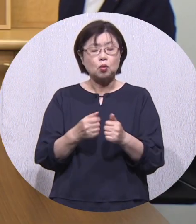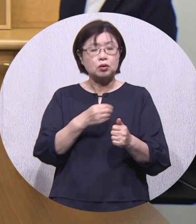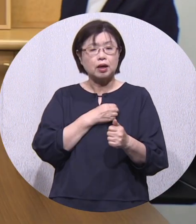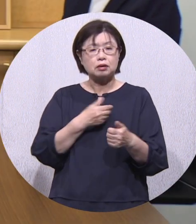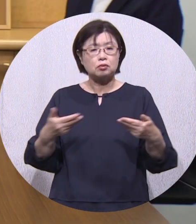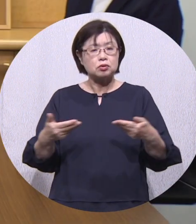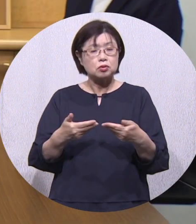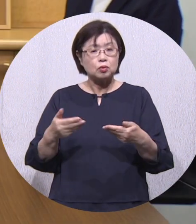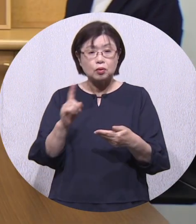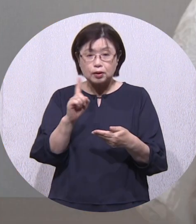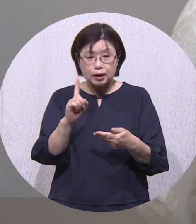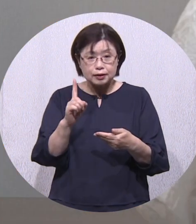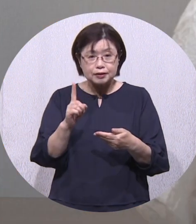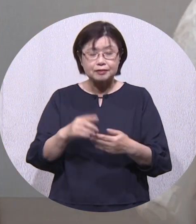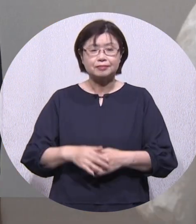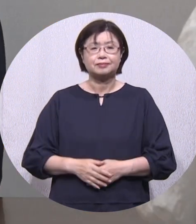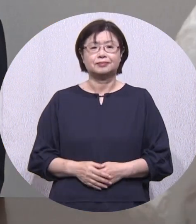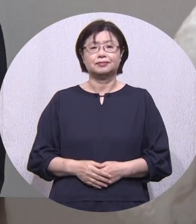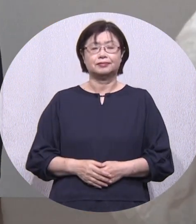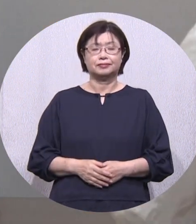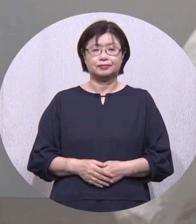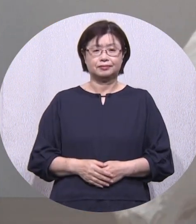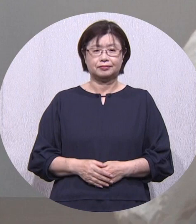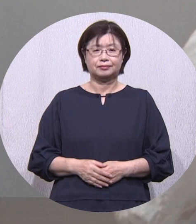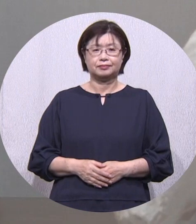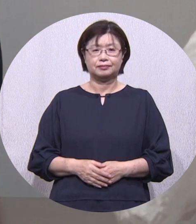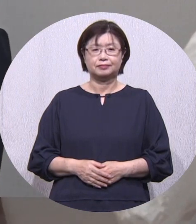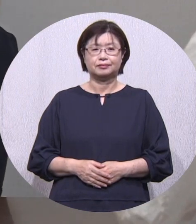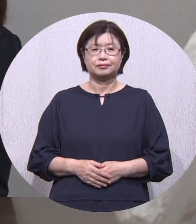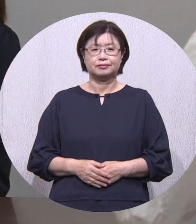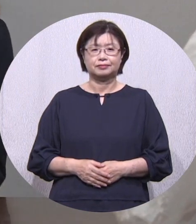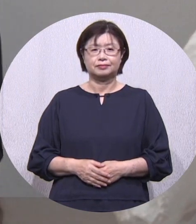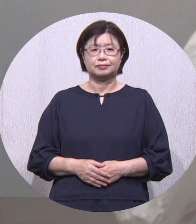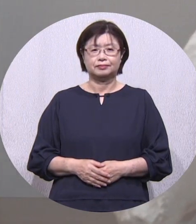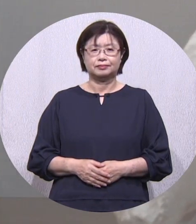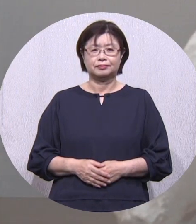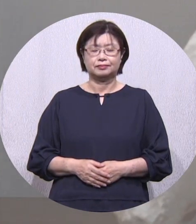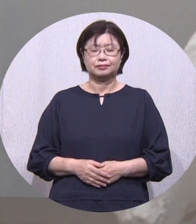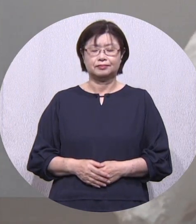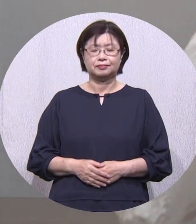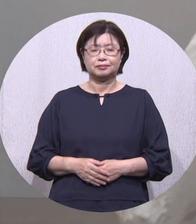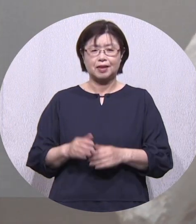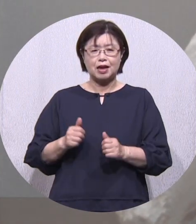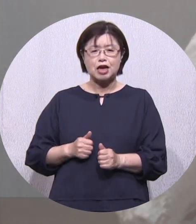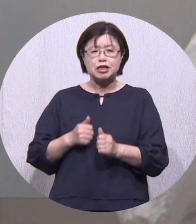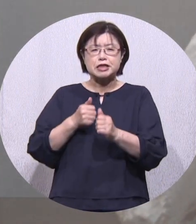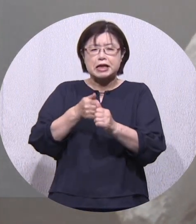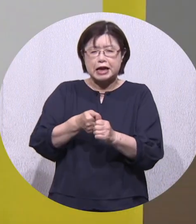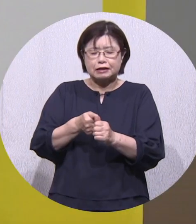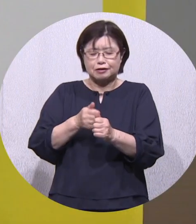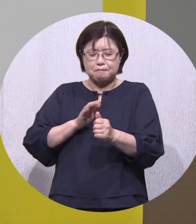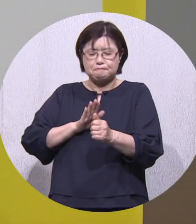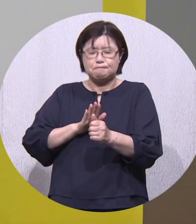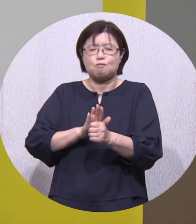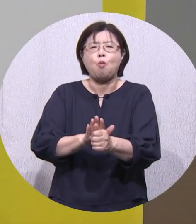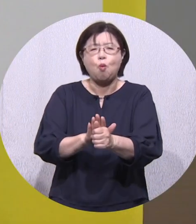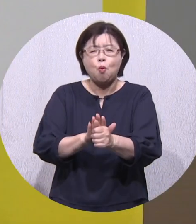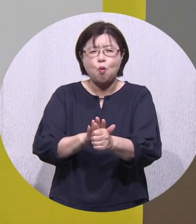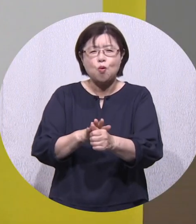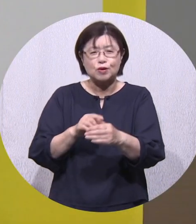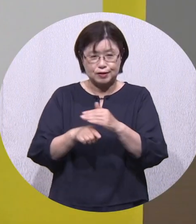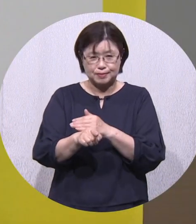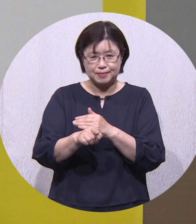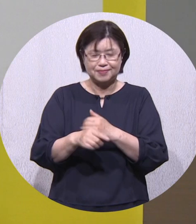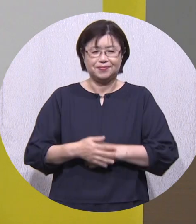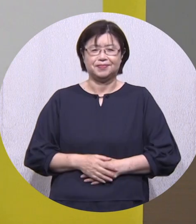役割っていうのは何でしょう？ はい、ズバリ一歩踏み出す背中を押すというところを目指し